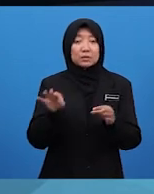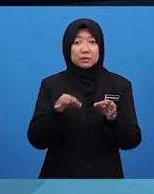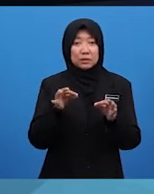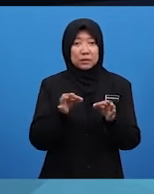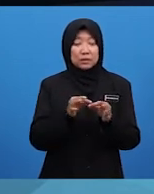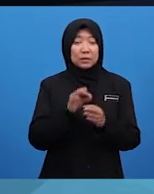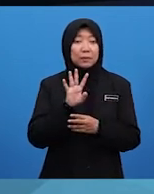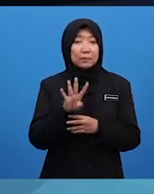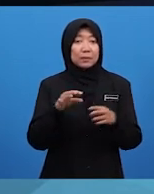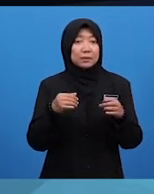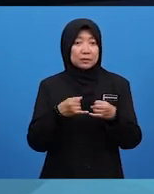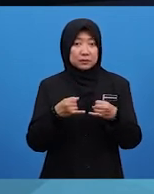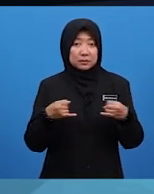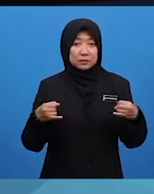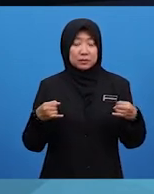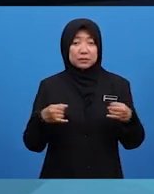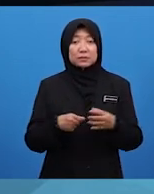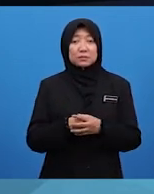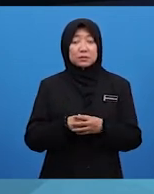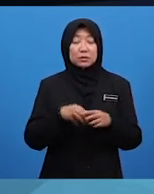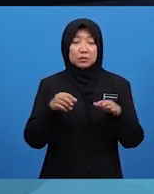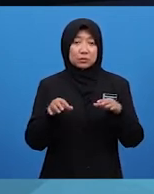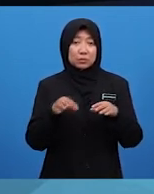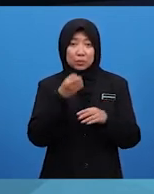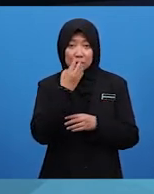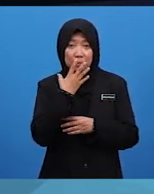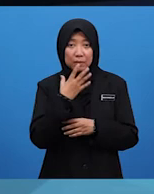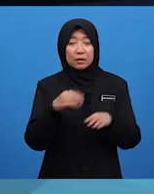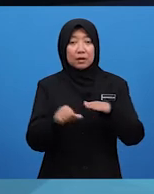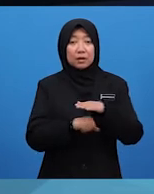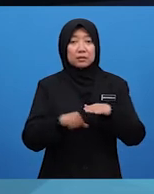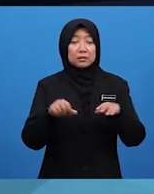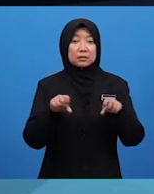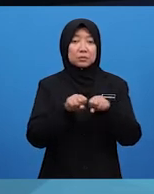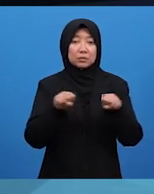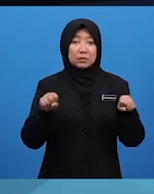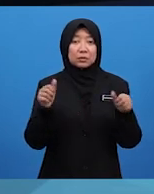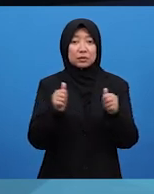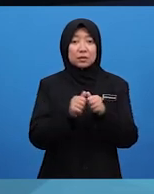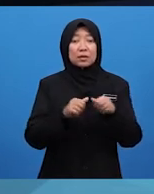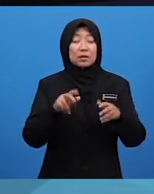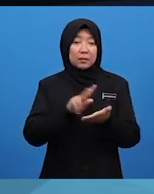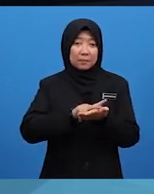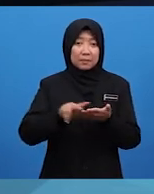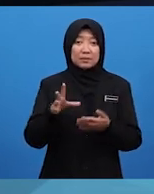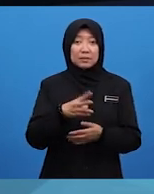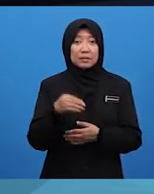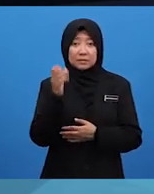kedua, jahit 4 jenis sulaman asas smoking dengan kemas dan menarik.